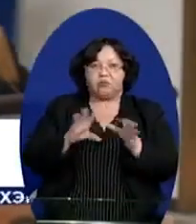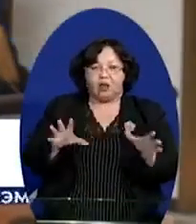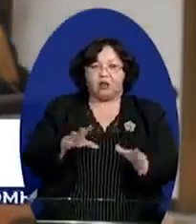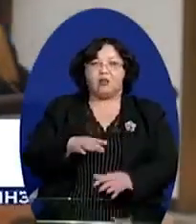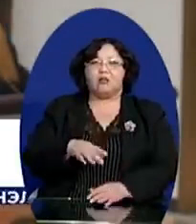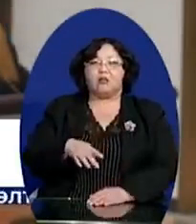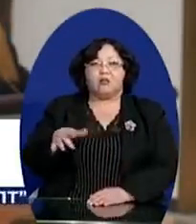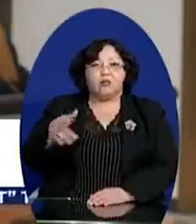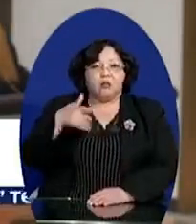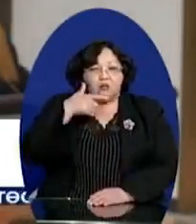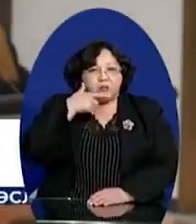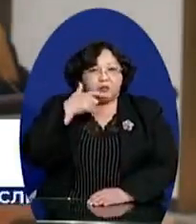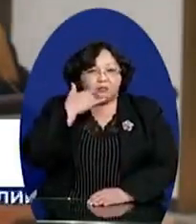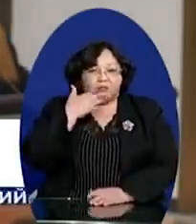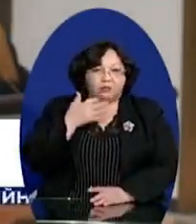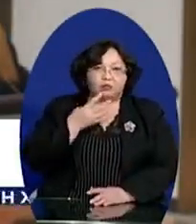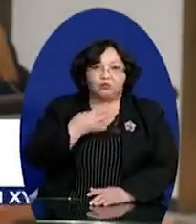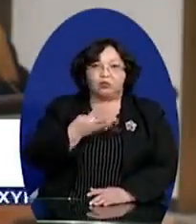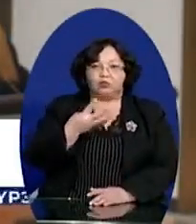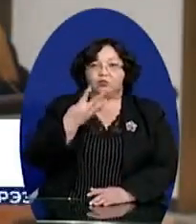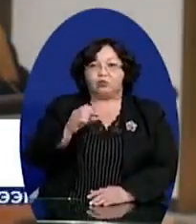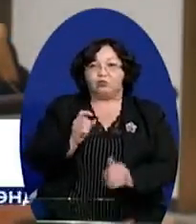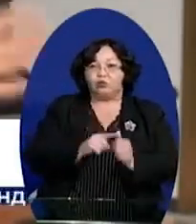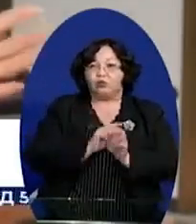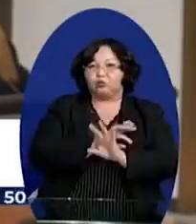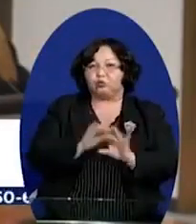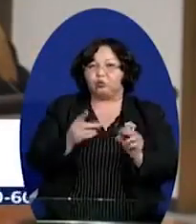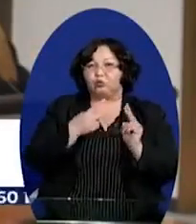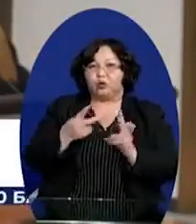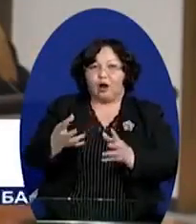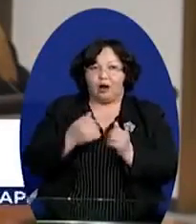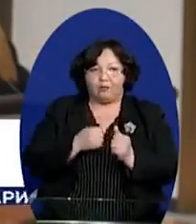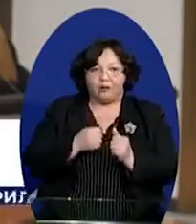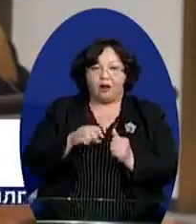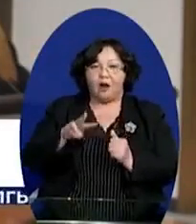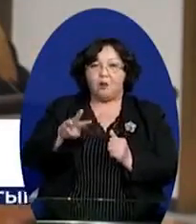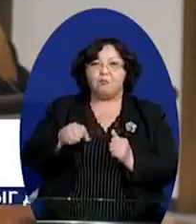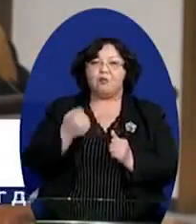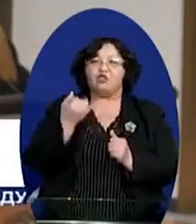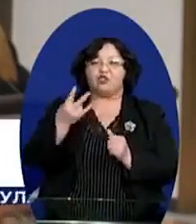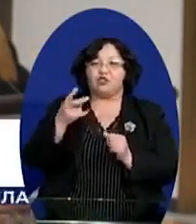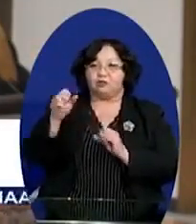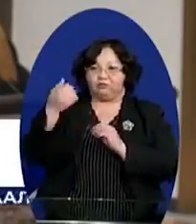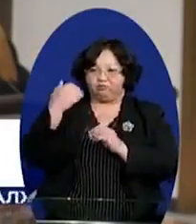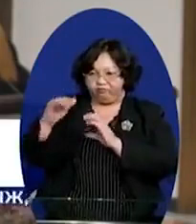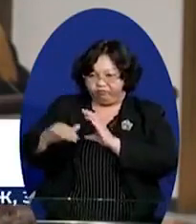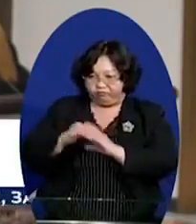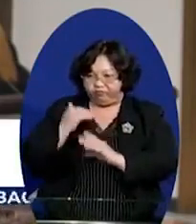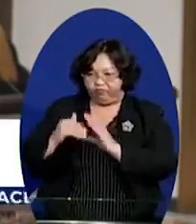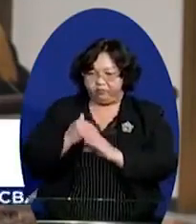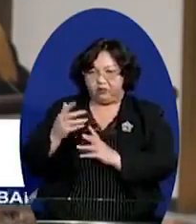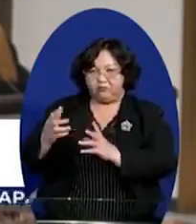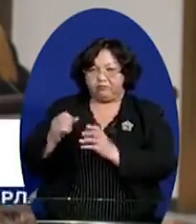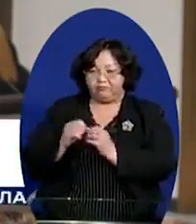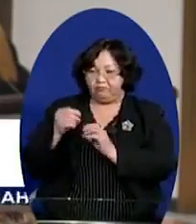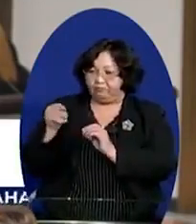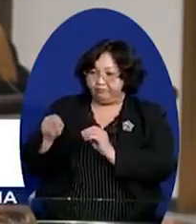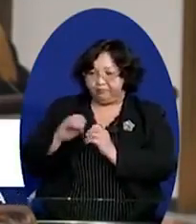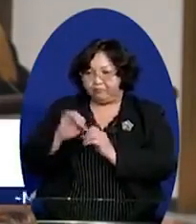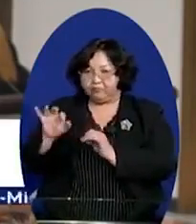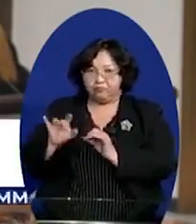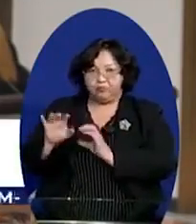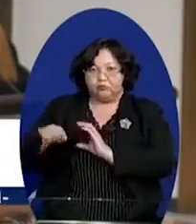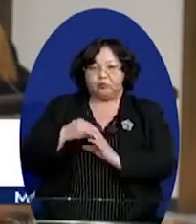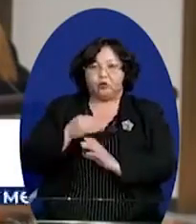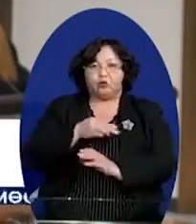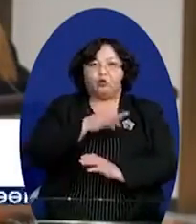оператрийн тусламжтайгаар 440 төрлийн үйлчилгээ, за мөн машиныхын тусламжтайгаар за 70 төрлийн лавлгаа болон тодорхойлт за мөн тоон гарын үсгийг